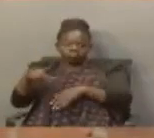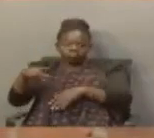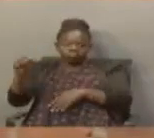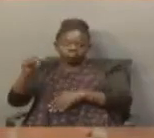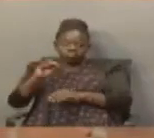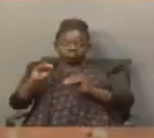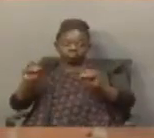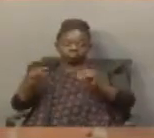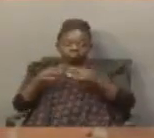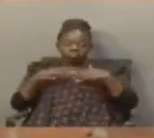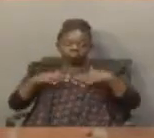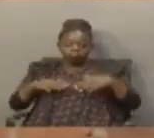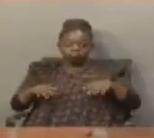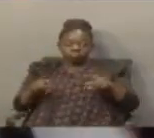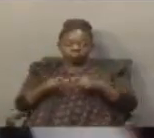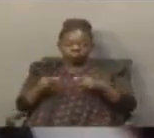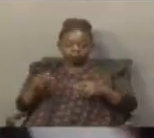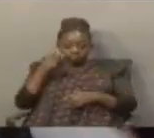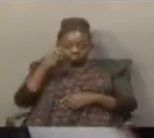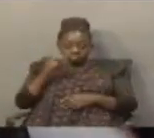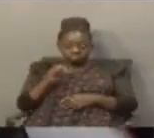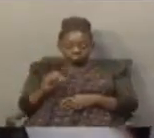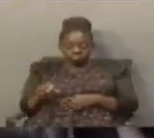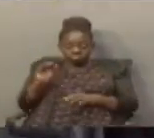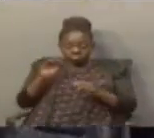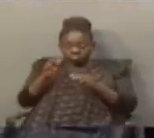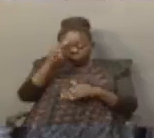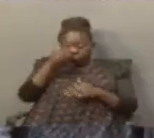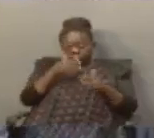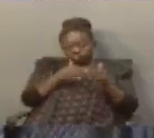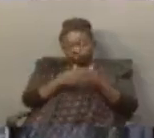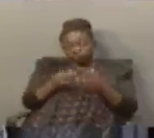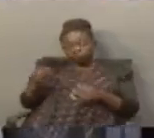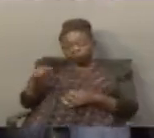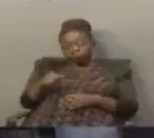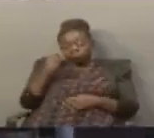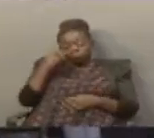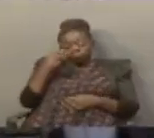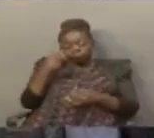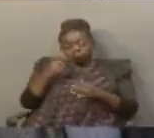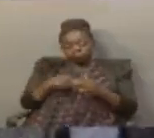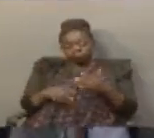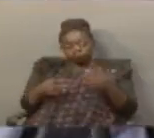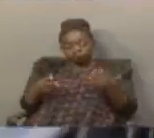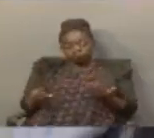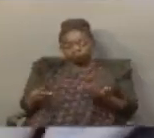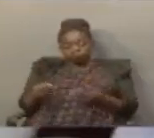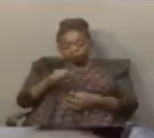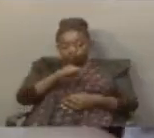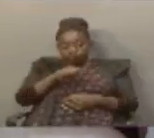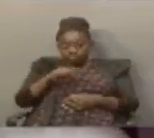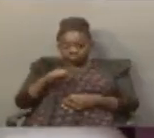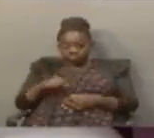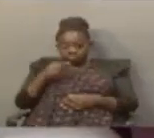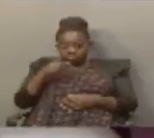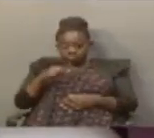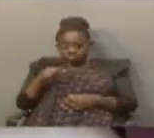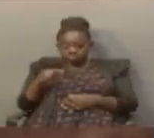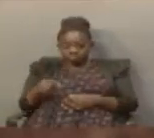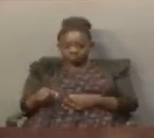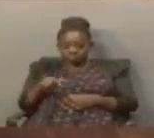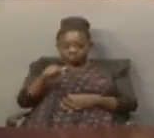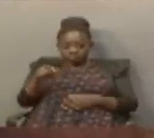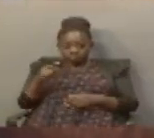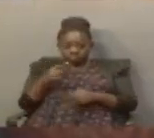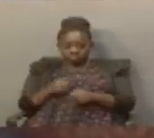tebantwalayo. N'omulambo gwe sijja kugutunulako. Wabuuziddwa ekyalemesezza omuko okulabika aganye okubaako ky'ayogera n'ategeeza nti olwo luli